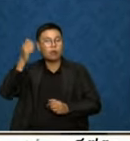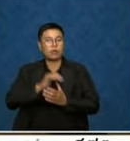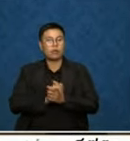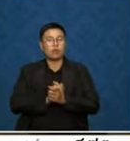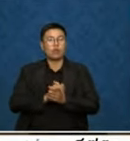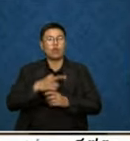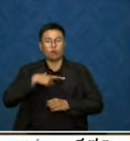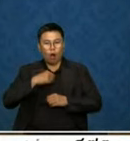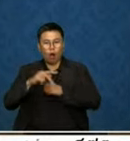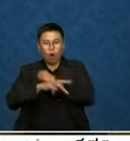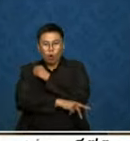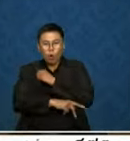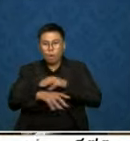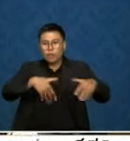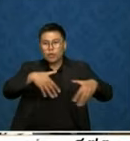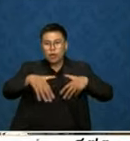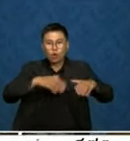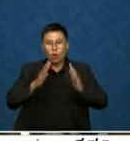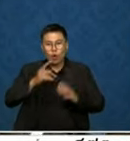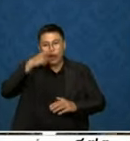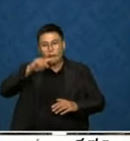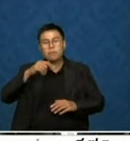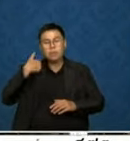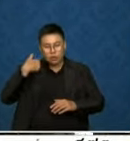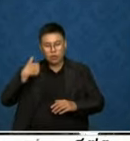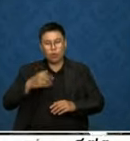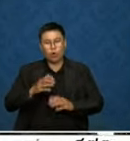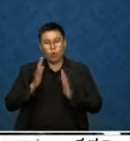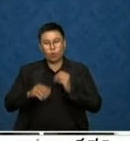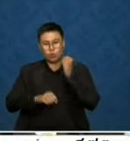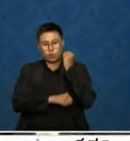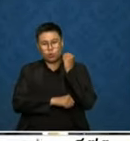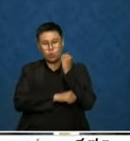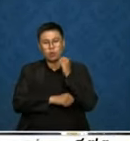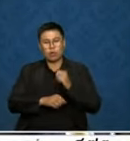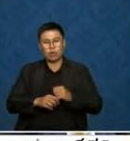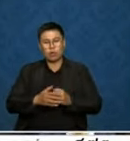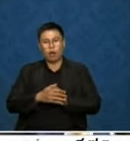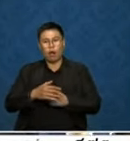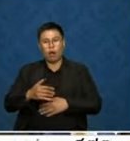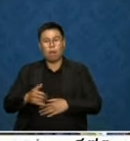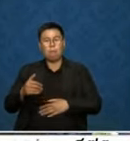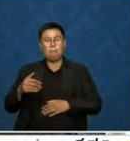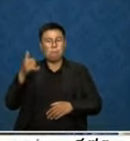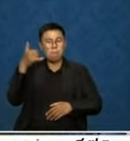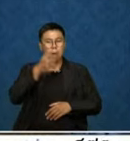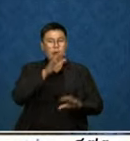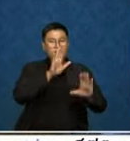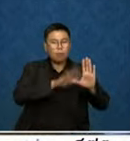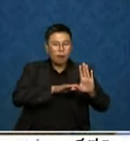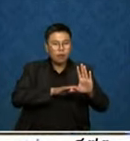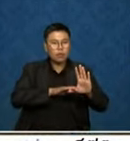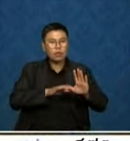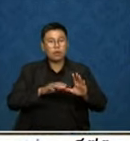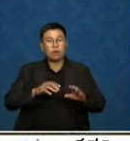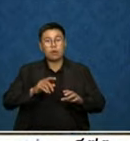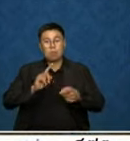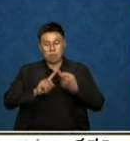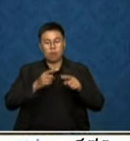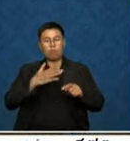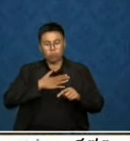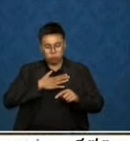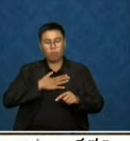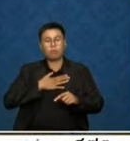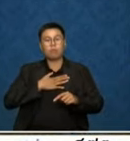กงพี่น้องประชาชนอย่างเงี้ยนะครับแล้วคนยากคนจนทั้งนั้นนะครับที่เดินเข้าไปเนี่ยเพื่อนผมคนหนึ่งก็โดนเหมือ